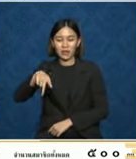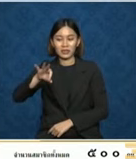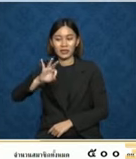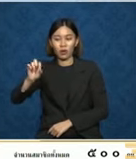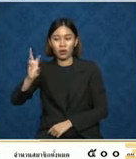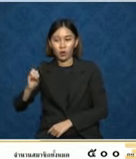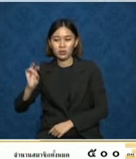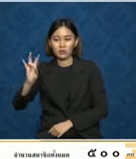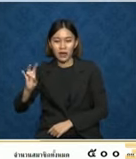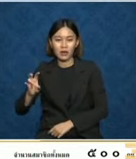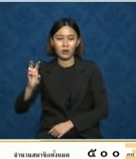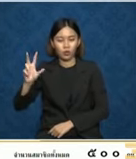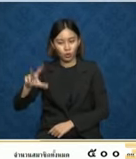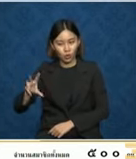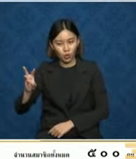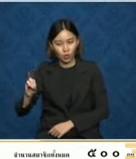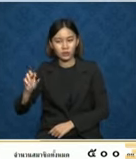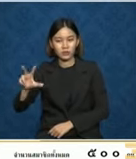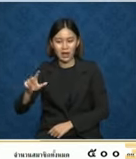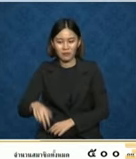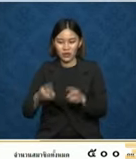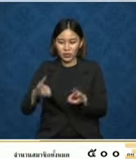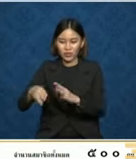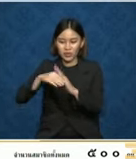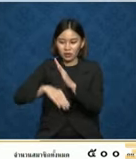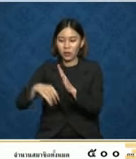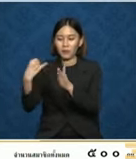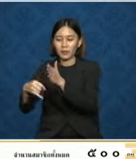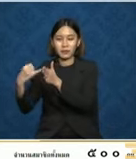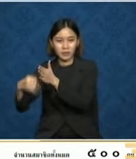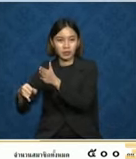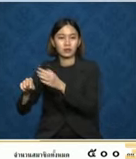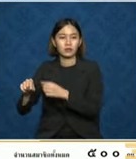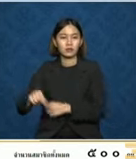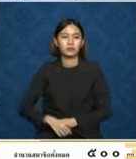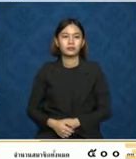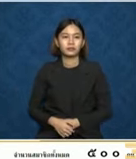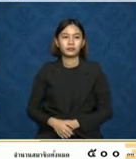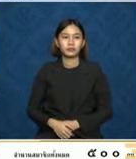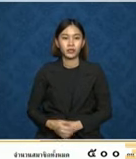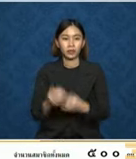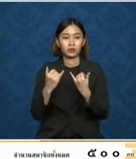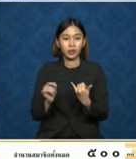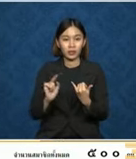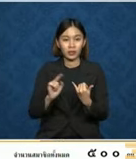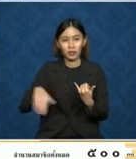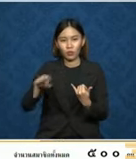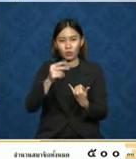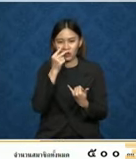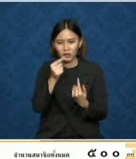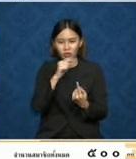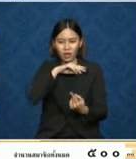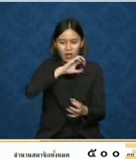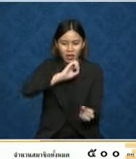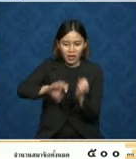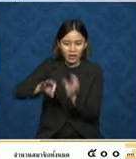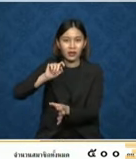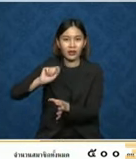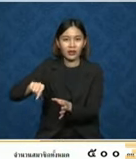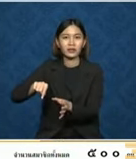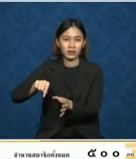งยังมีการกำจัดขยะมูลฝอยที่ผิดวิธีอยู่เมื่อมาถึงจุดนี้ครับท่านประธานเราจะพบว่าปริมาณขยะที่เกิด